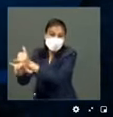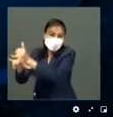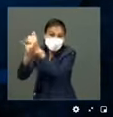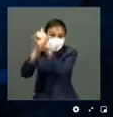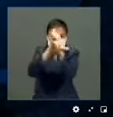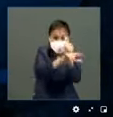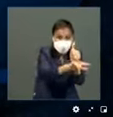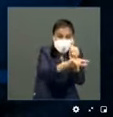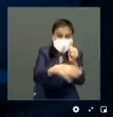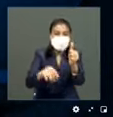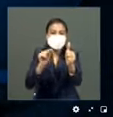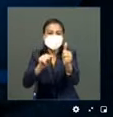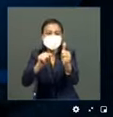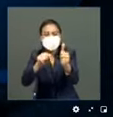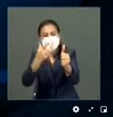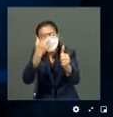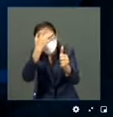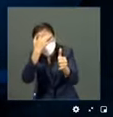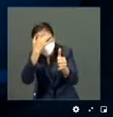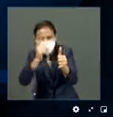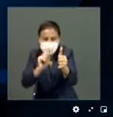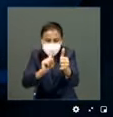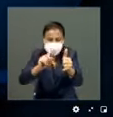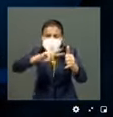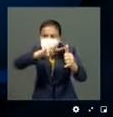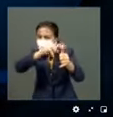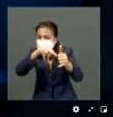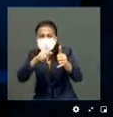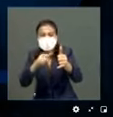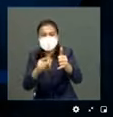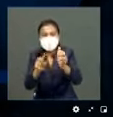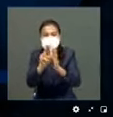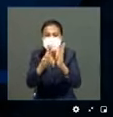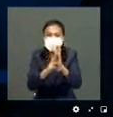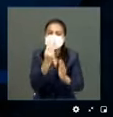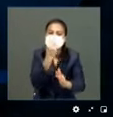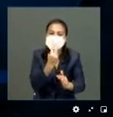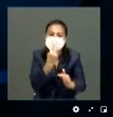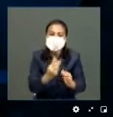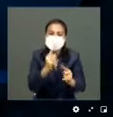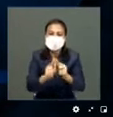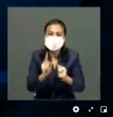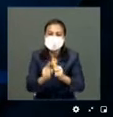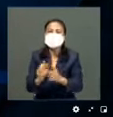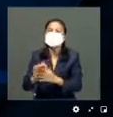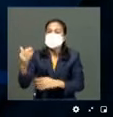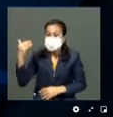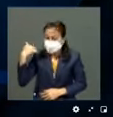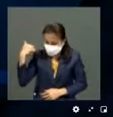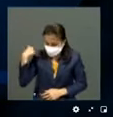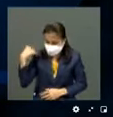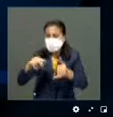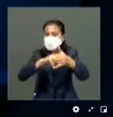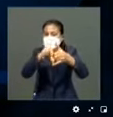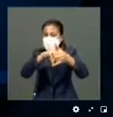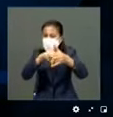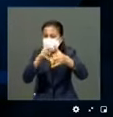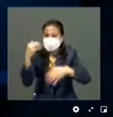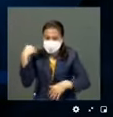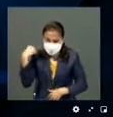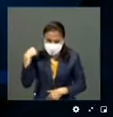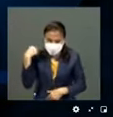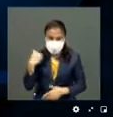การคัดกรองอาการไข้หรืออาการทางระบบทางเดินหายใจที่ด่านควบคุมโรคติดต่อระหว่างประเทศนะค